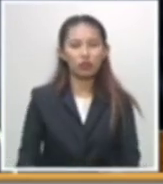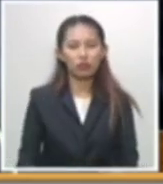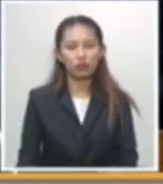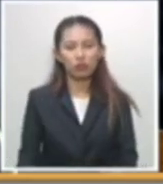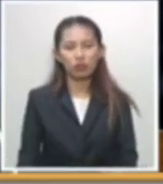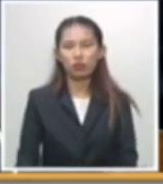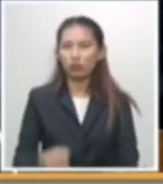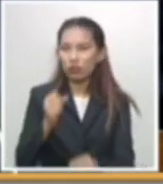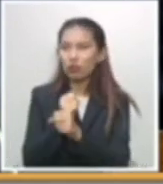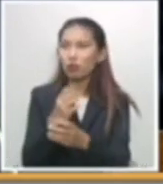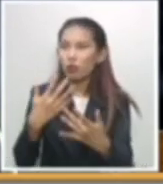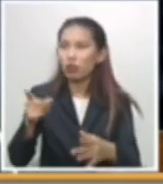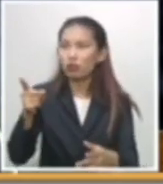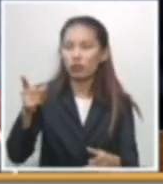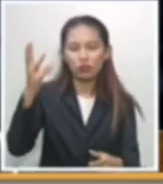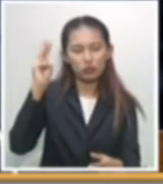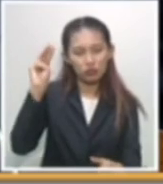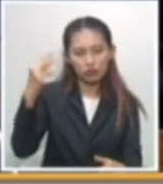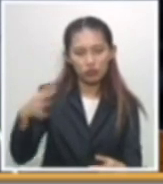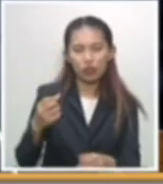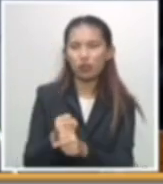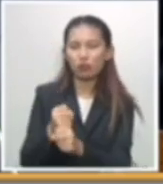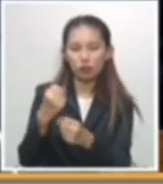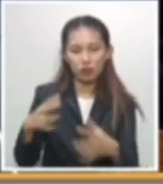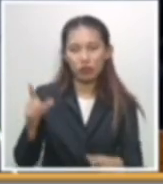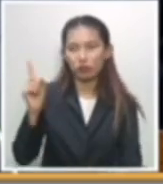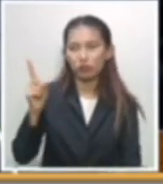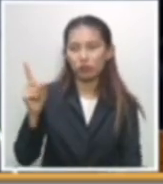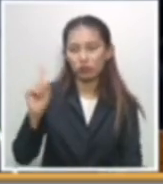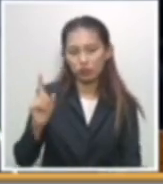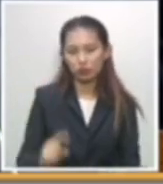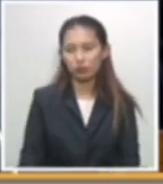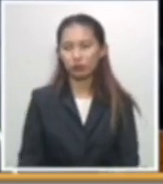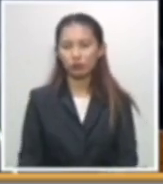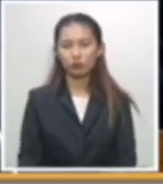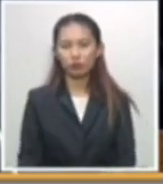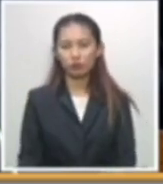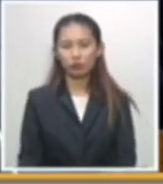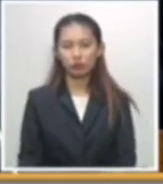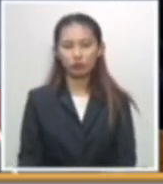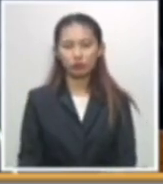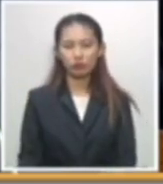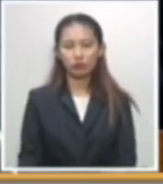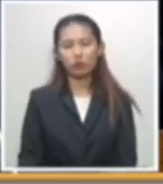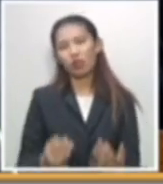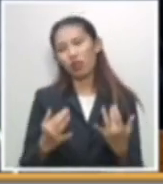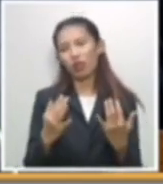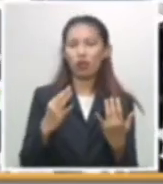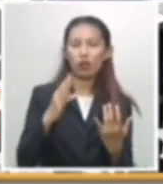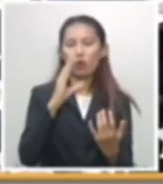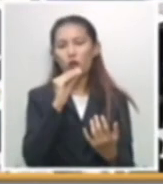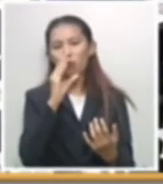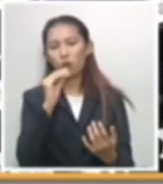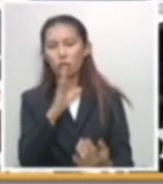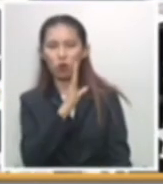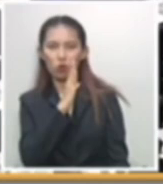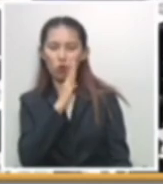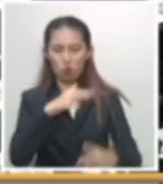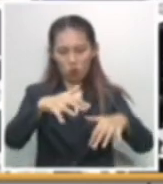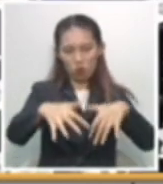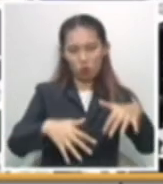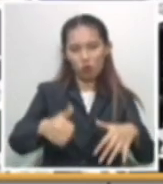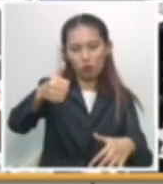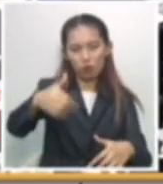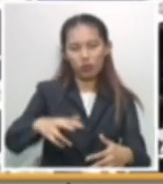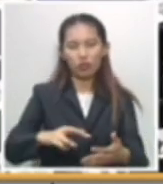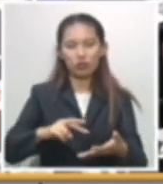านทําหรือยังท่านต้องทํานะครับอย่าไปให้ลอยๆแล้วไปโกหกชาวบ้านถ้าทําแล้วถ้ามันดี